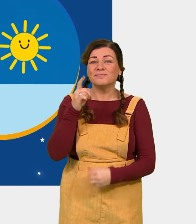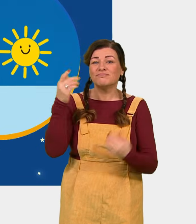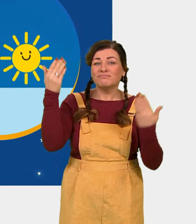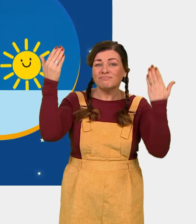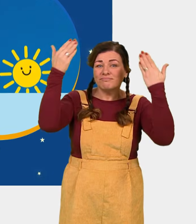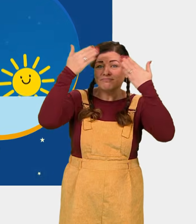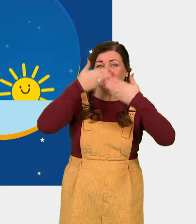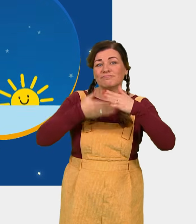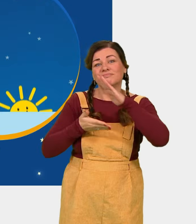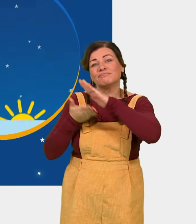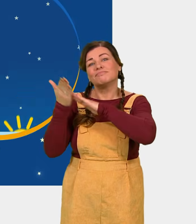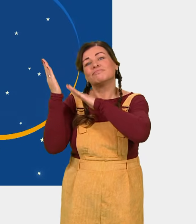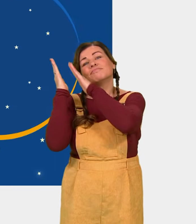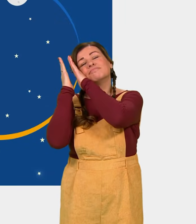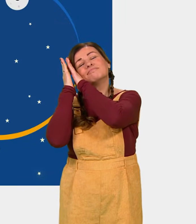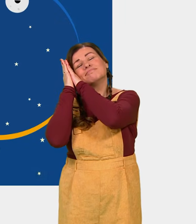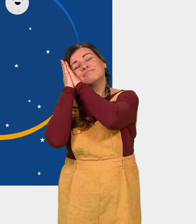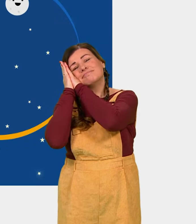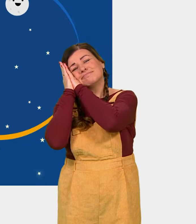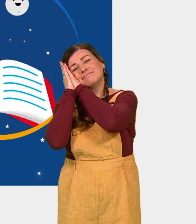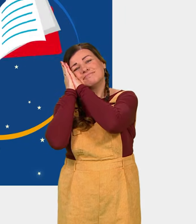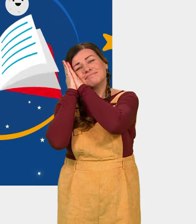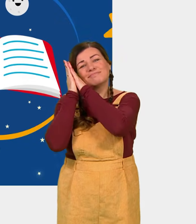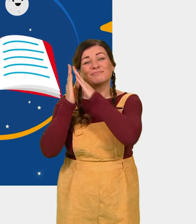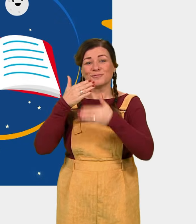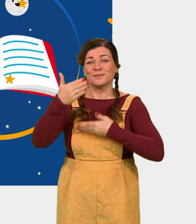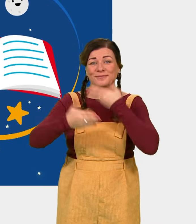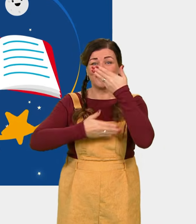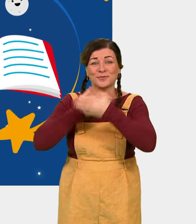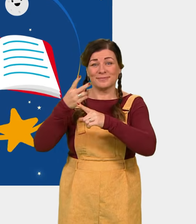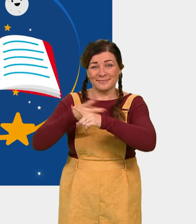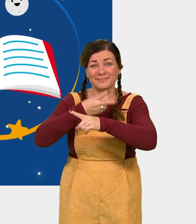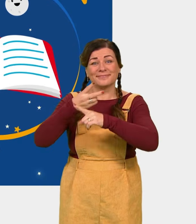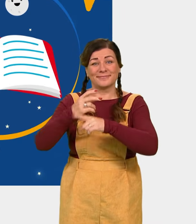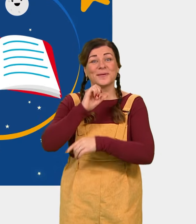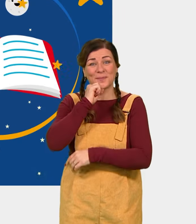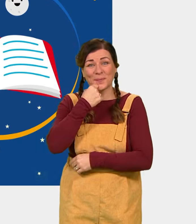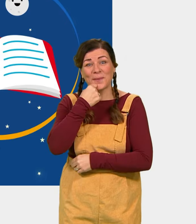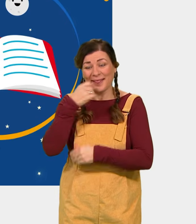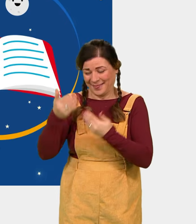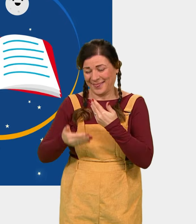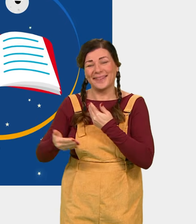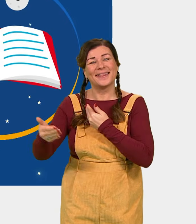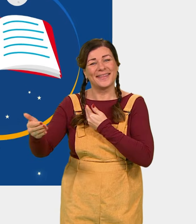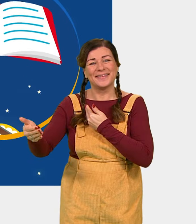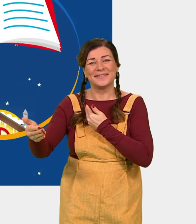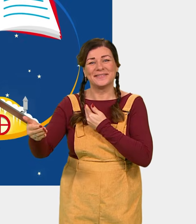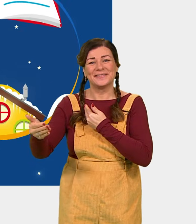Mae'n amser mynd i gysgu, bydd stori eto rhyw dro wrth